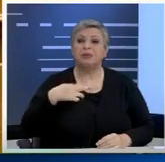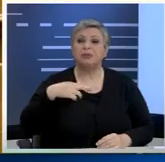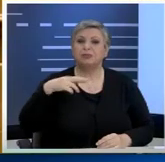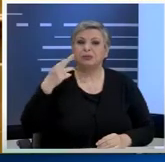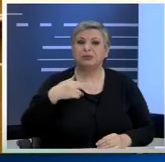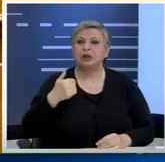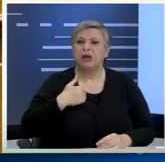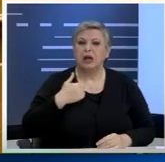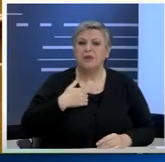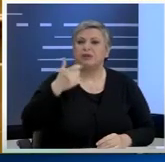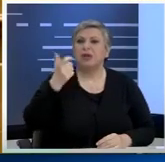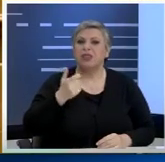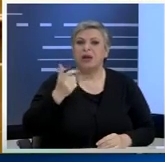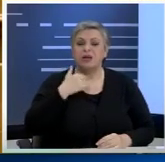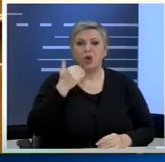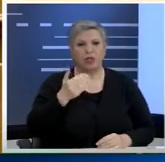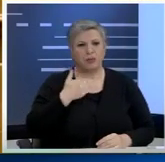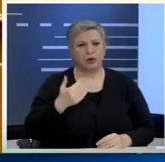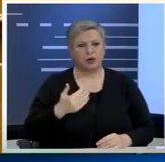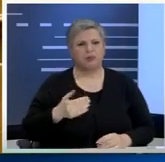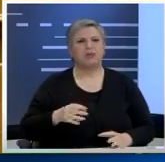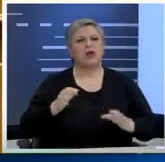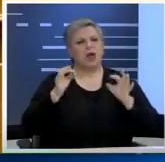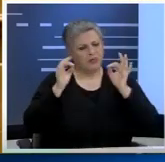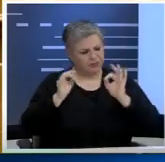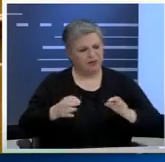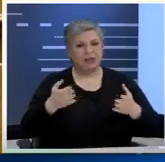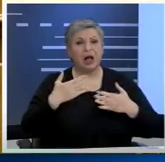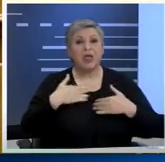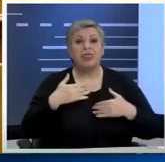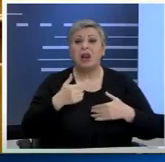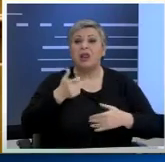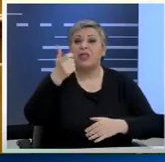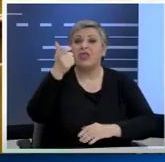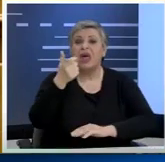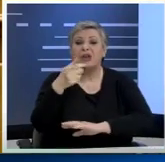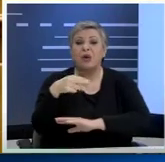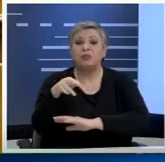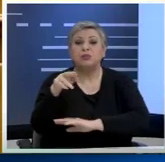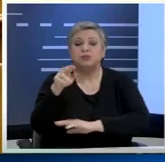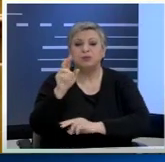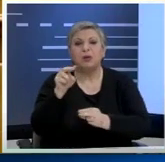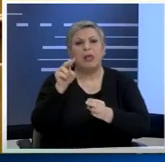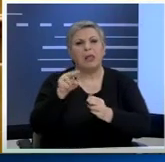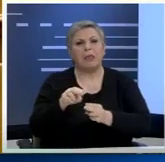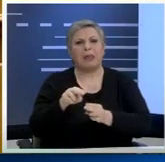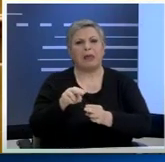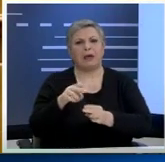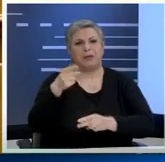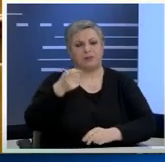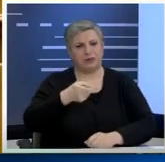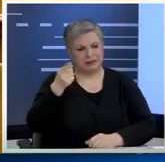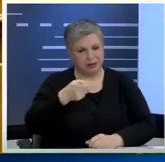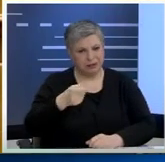αγορών. Υπάρχει καμιά αμφιβολία πως και εμείς θα θέλαμε τα επιτόκια δανεισμού να είναι ακόμα χαμηλότερα, όπως δεν υπάρχει